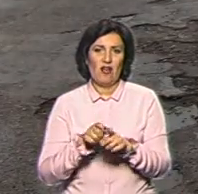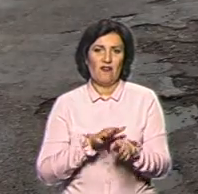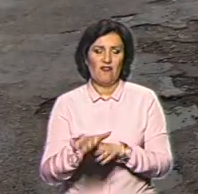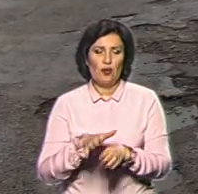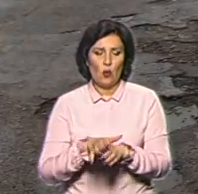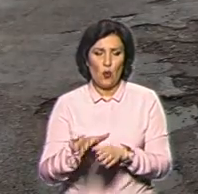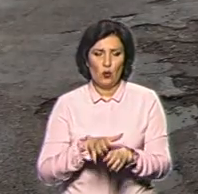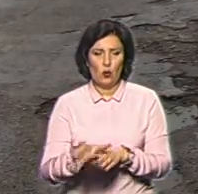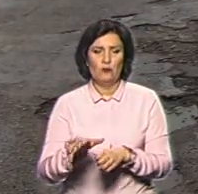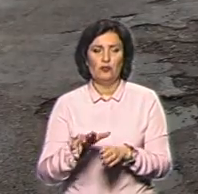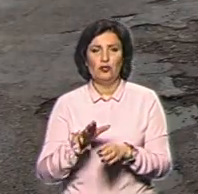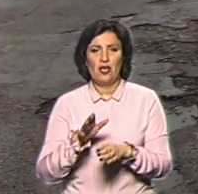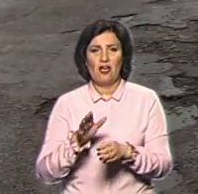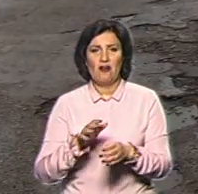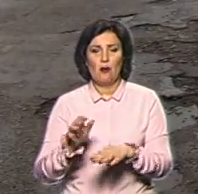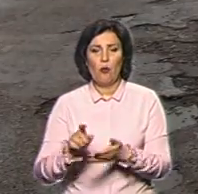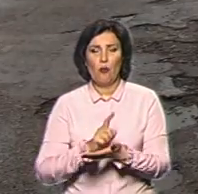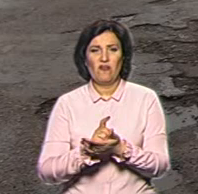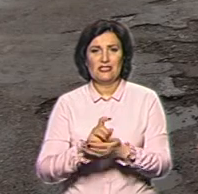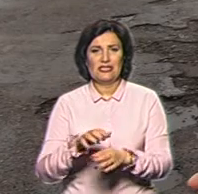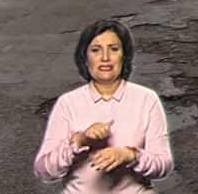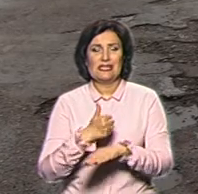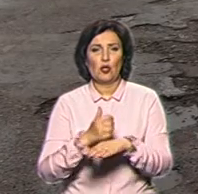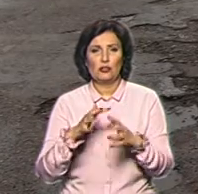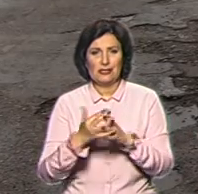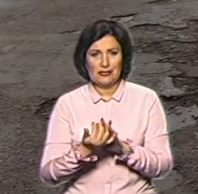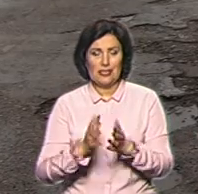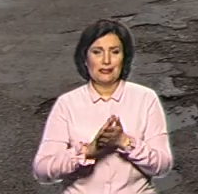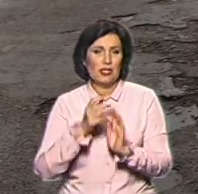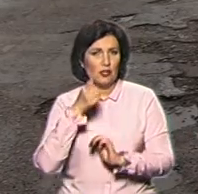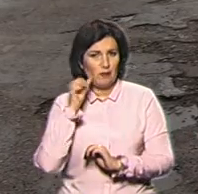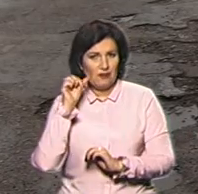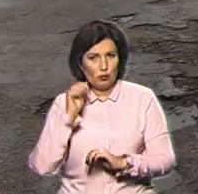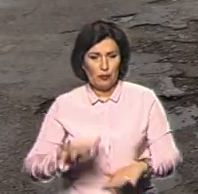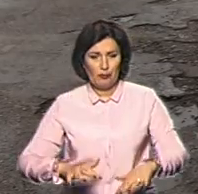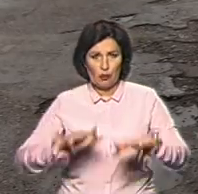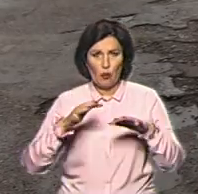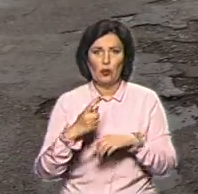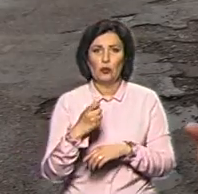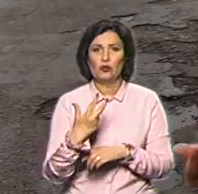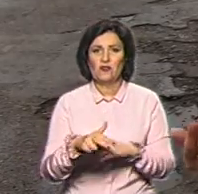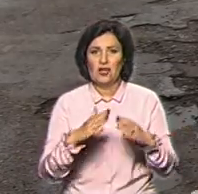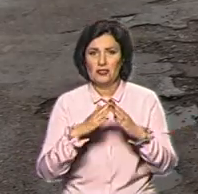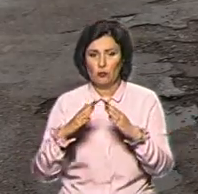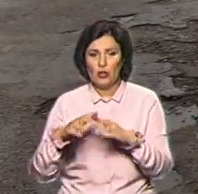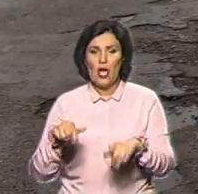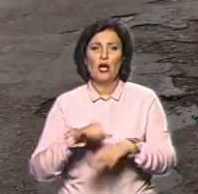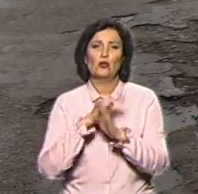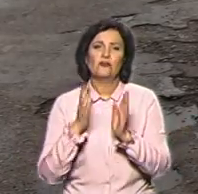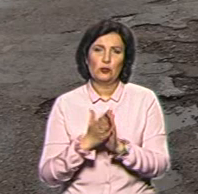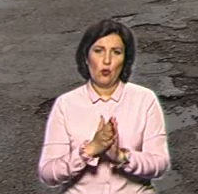села, старости села Оксани Онопченко, станом на вчора підтоплено 120 будинків, а тут їх всього